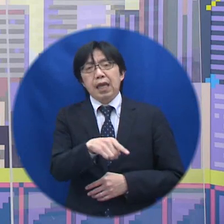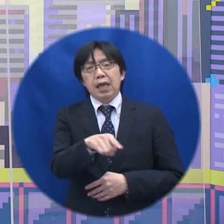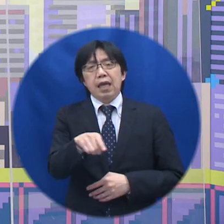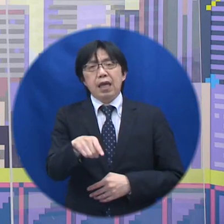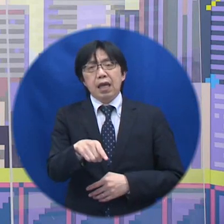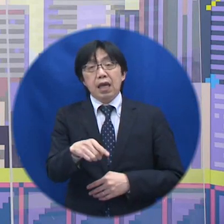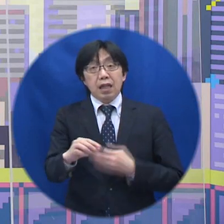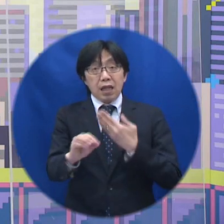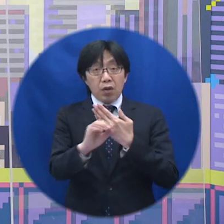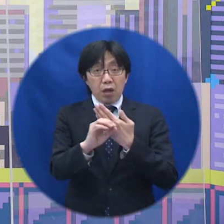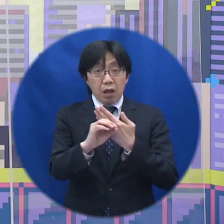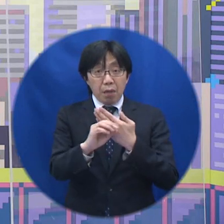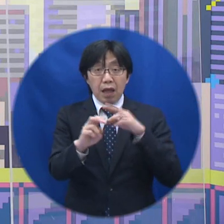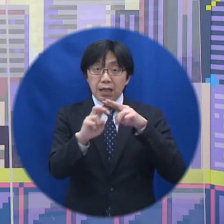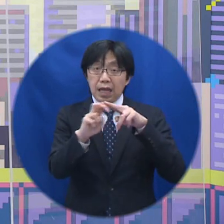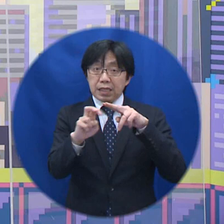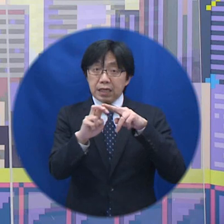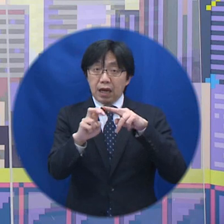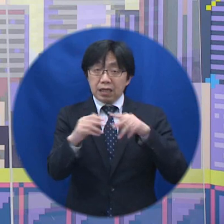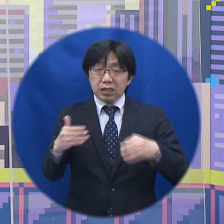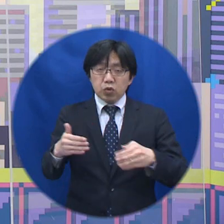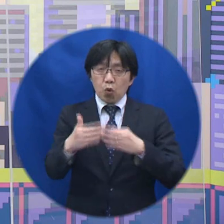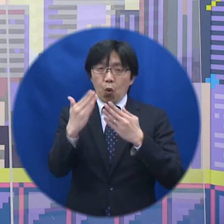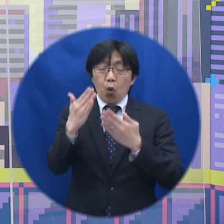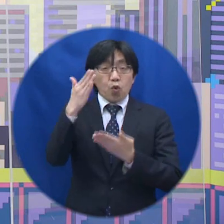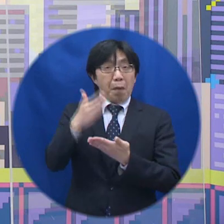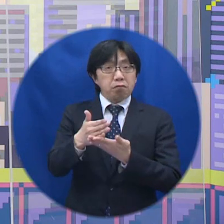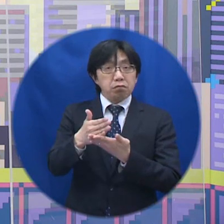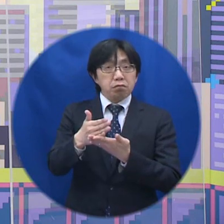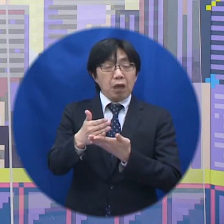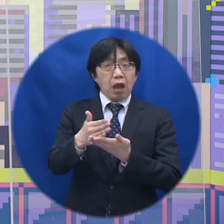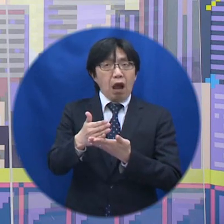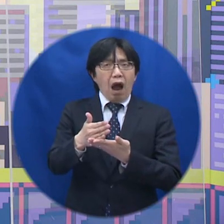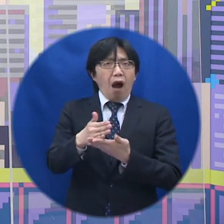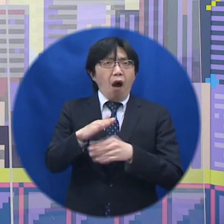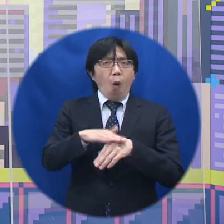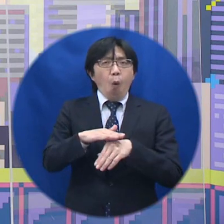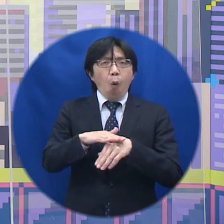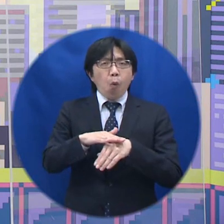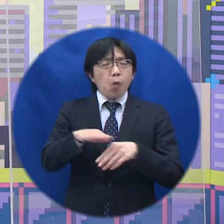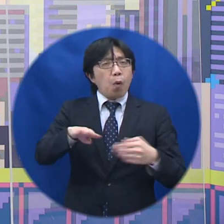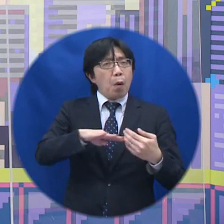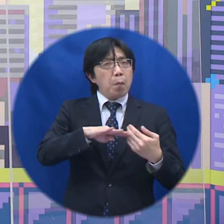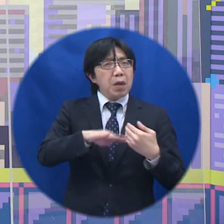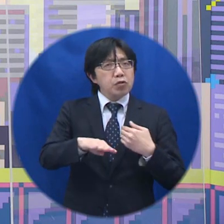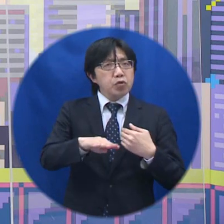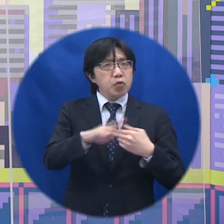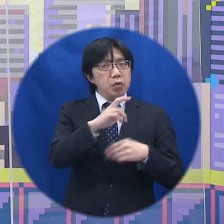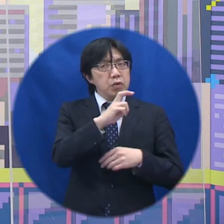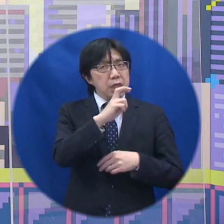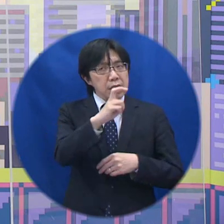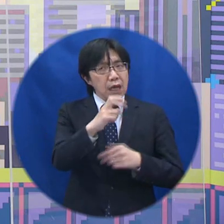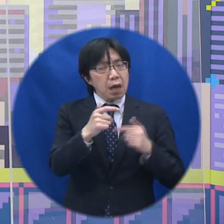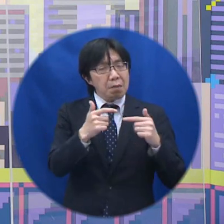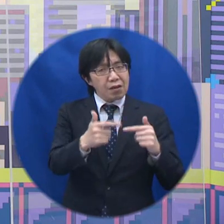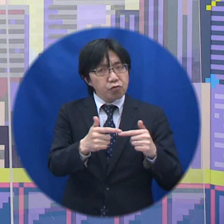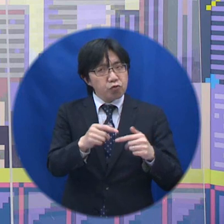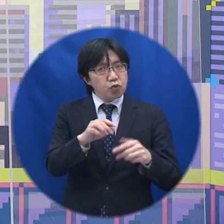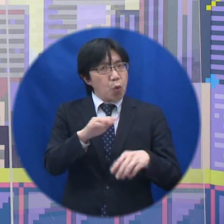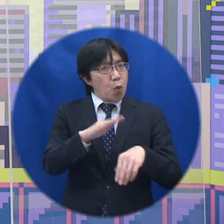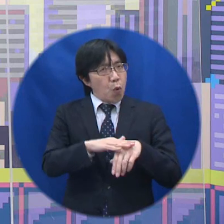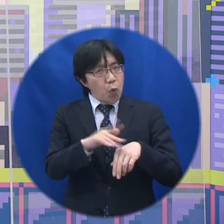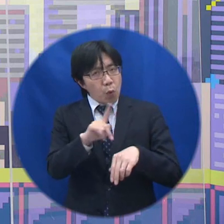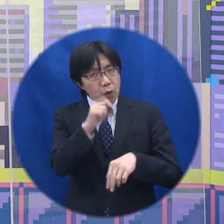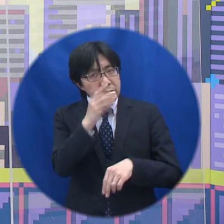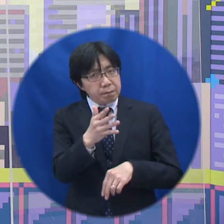電車が止まってしまった時は他の交通機関を利用するといったハプニングに対して